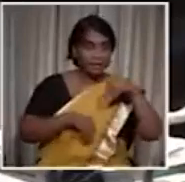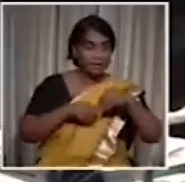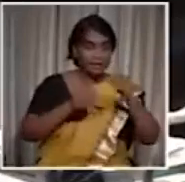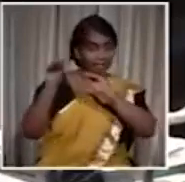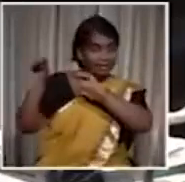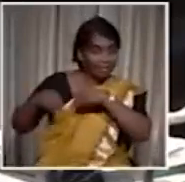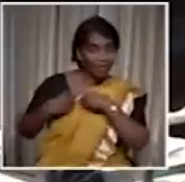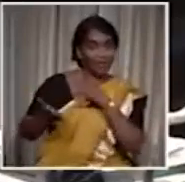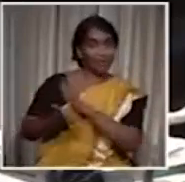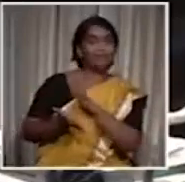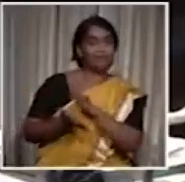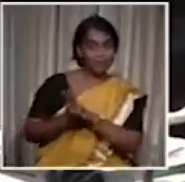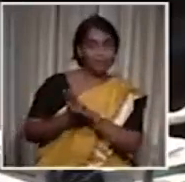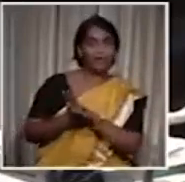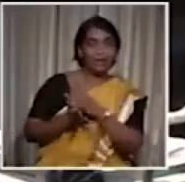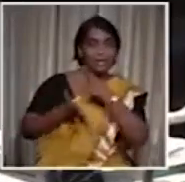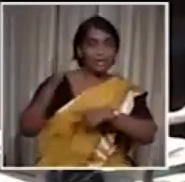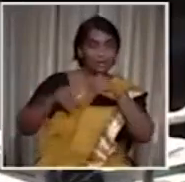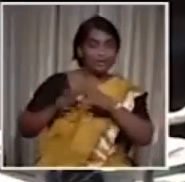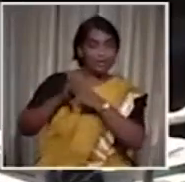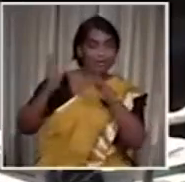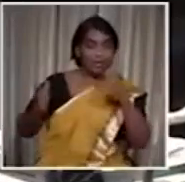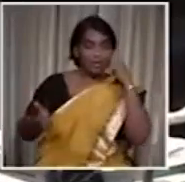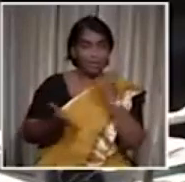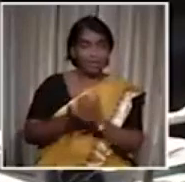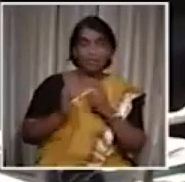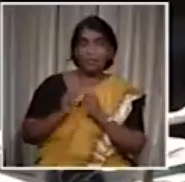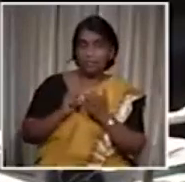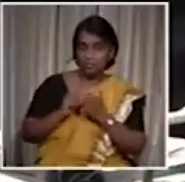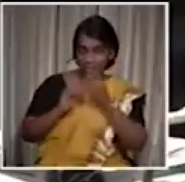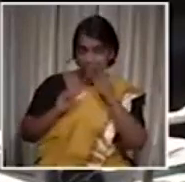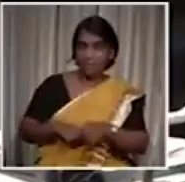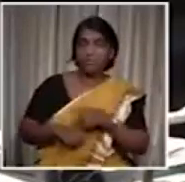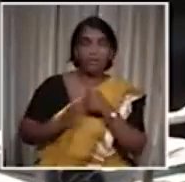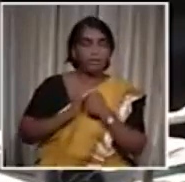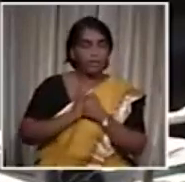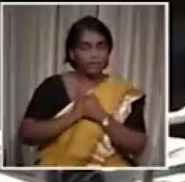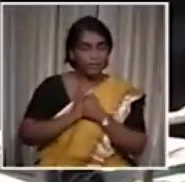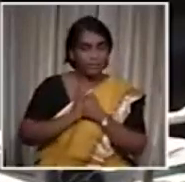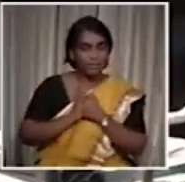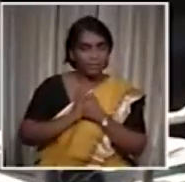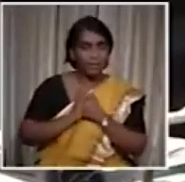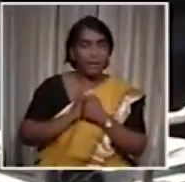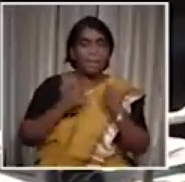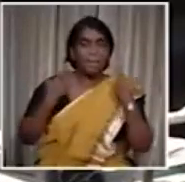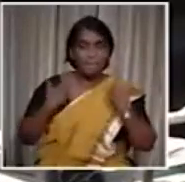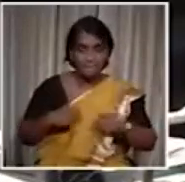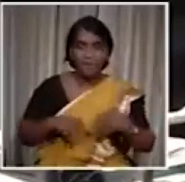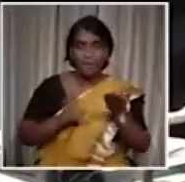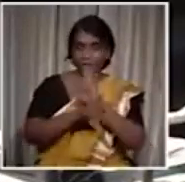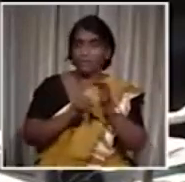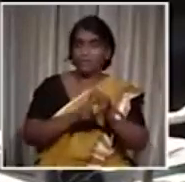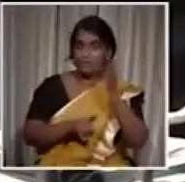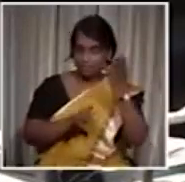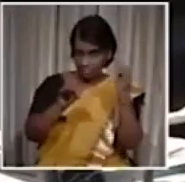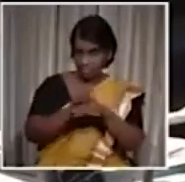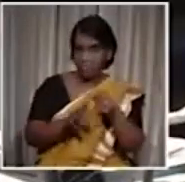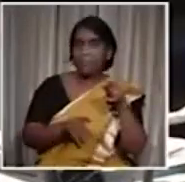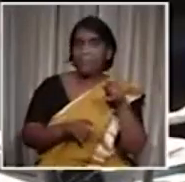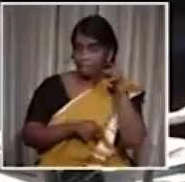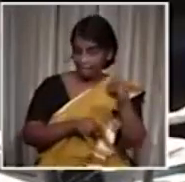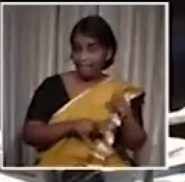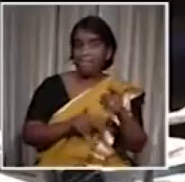sandaha. Tanda di pukul kandang orang wisata apostol awet ada duskrat awet ada patkari, garu, api Mahendra Raja Pakai hita pun jadi putuma sahabat itu mah,